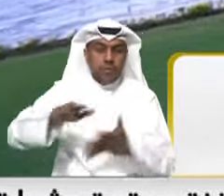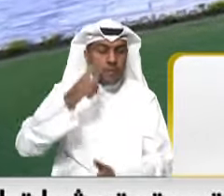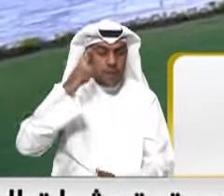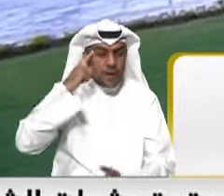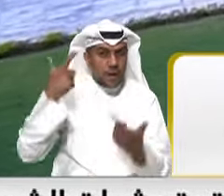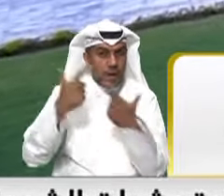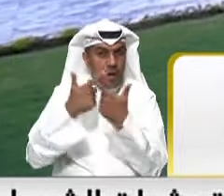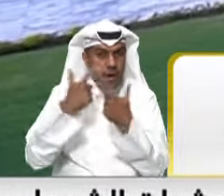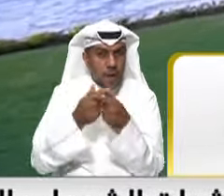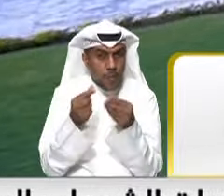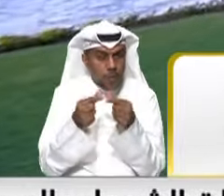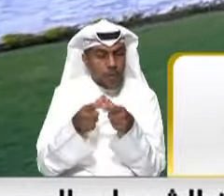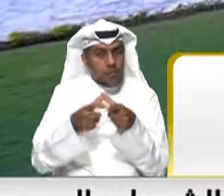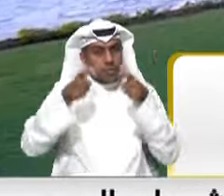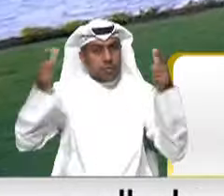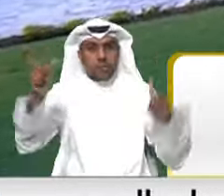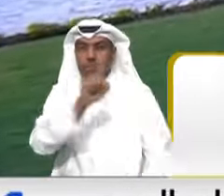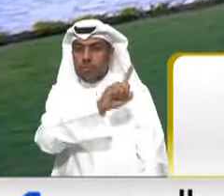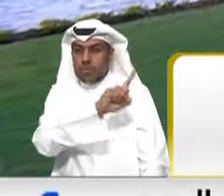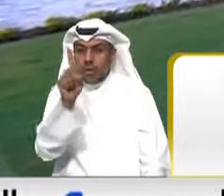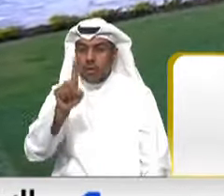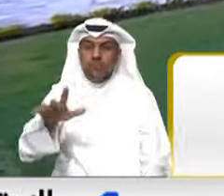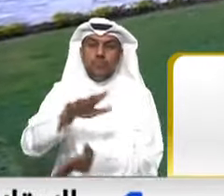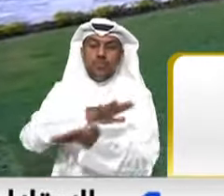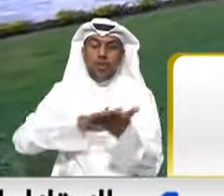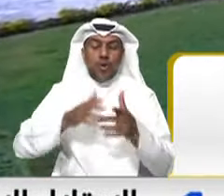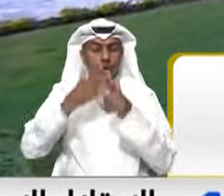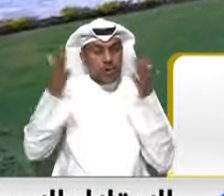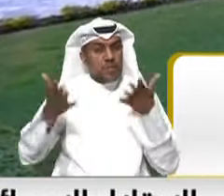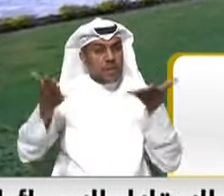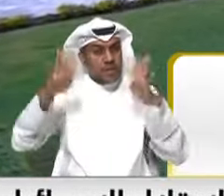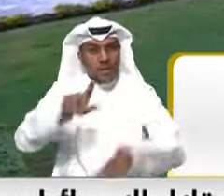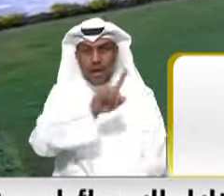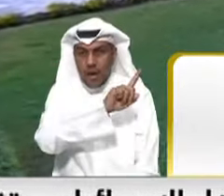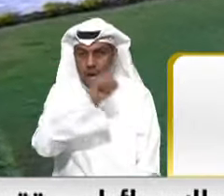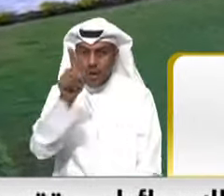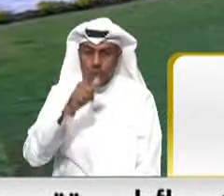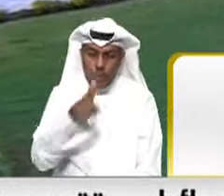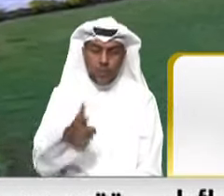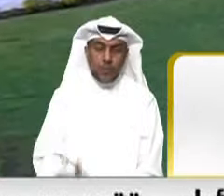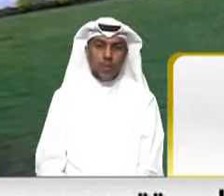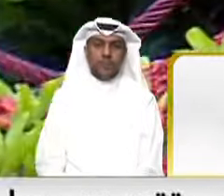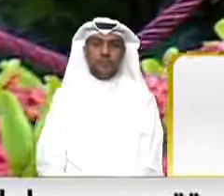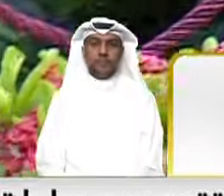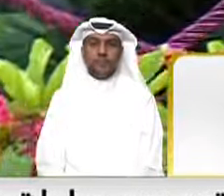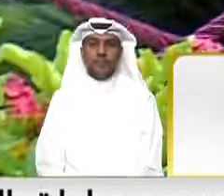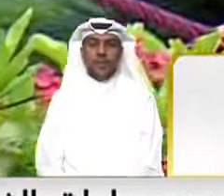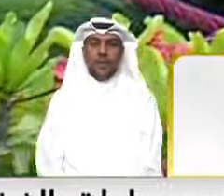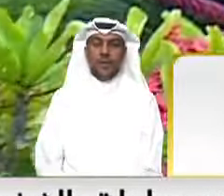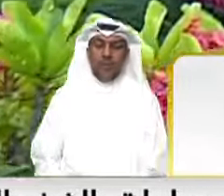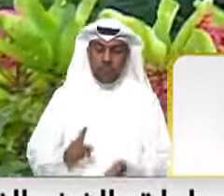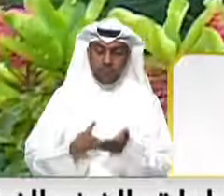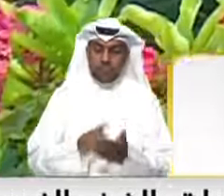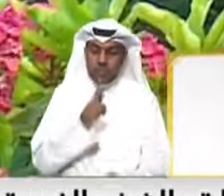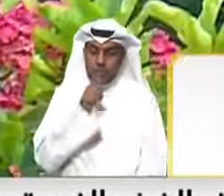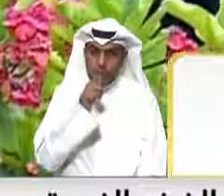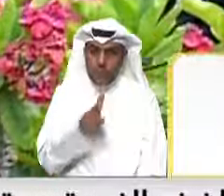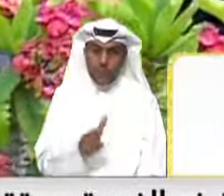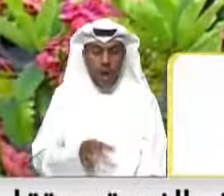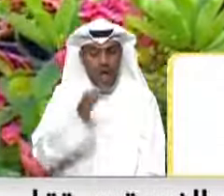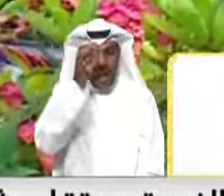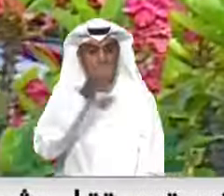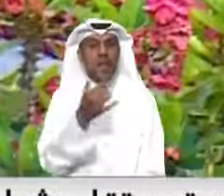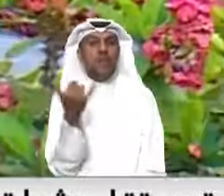الصراع وتهديد أمن واستقرار المنطقة والأمن والسلم الدوليين. وأكد كذلك على ضرورة